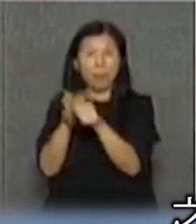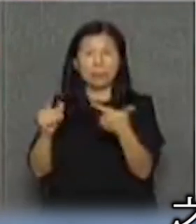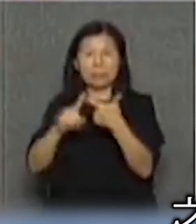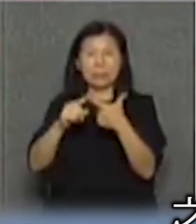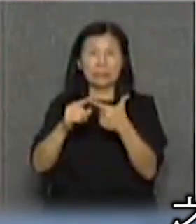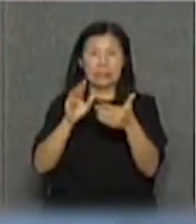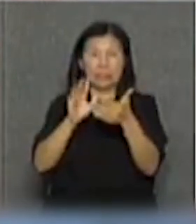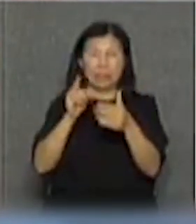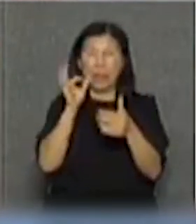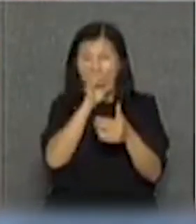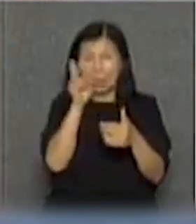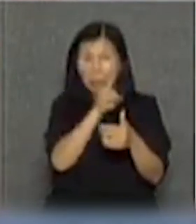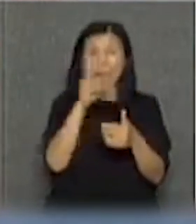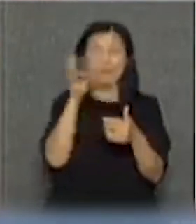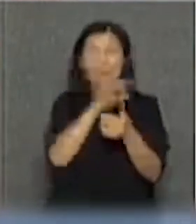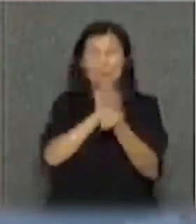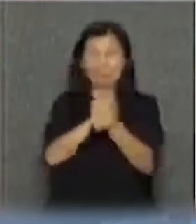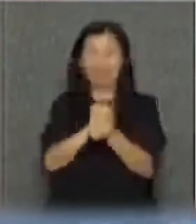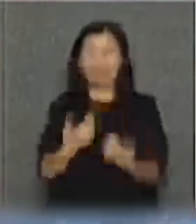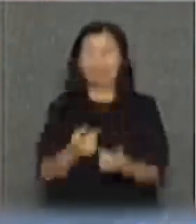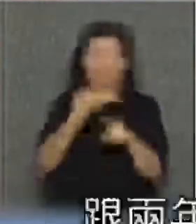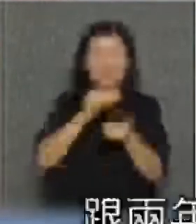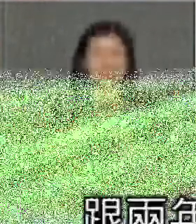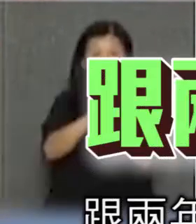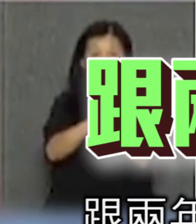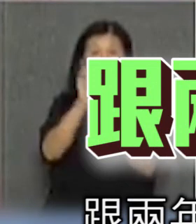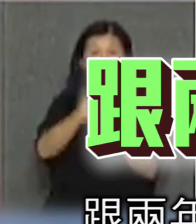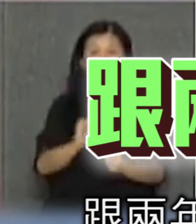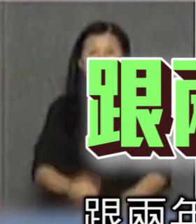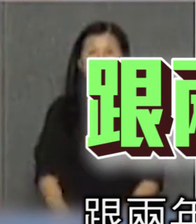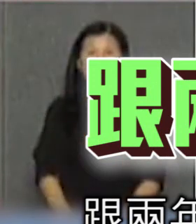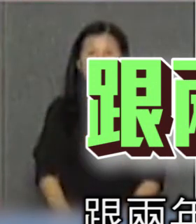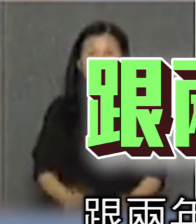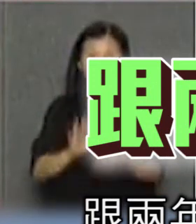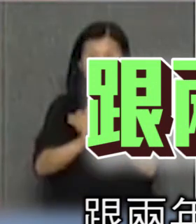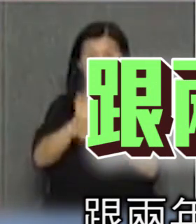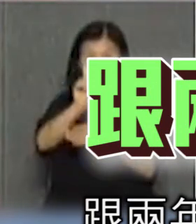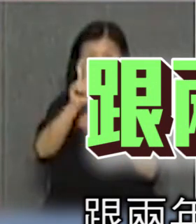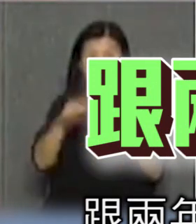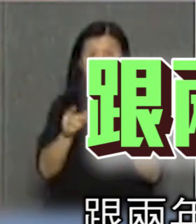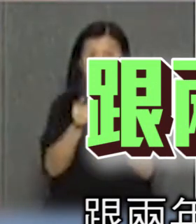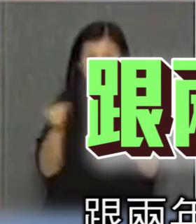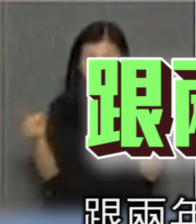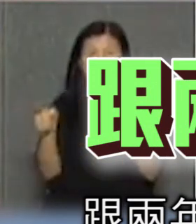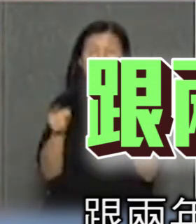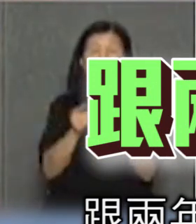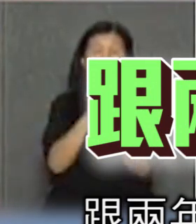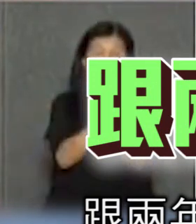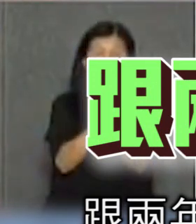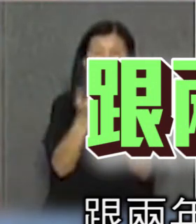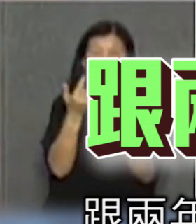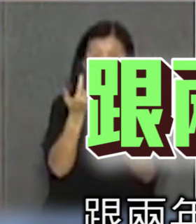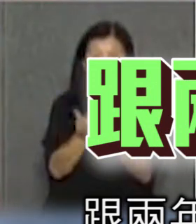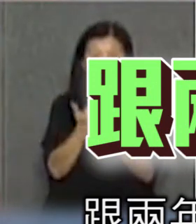三个星期，甚至乎两三个月嘅监禁，同两年呢一个嘅判刑系有